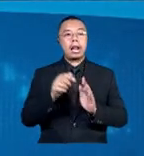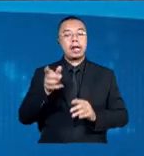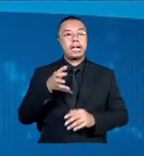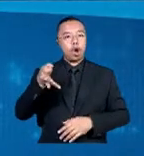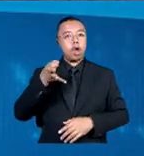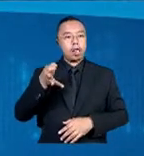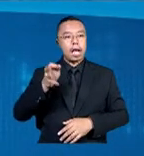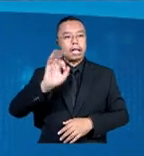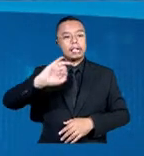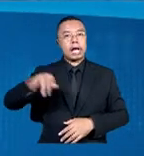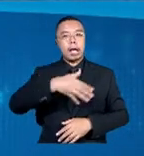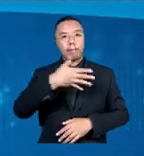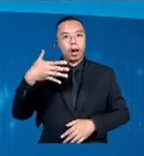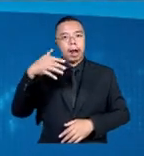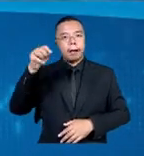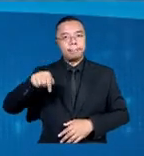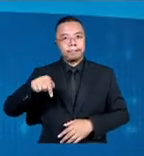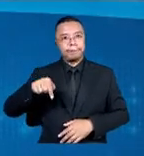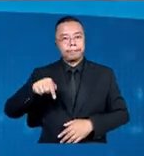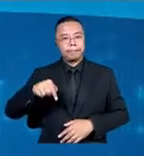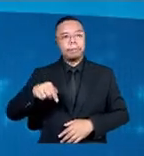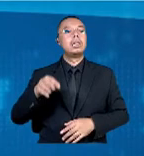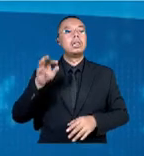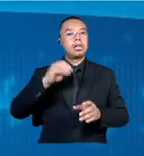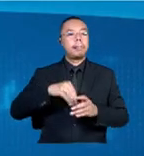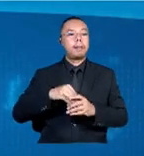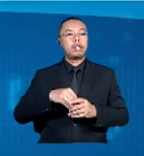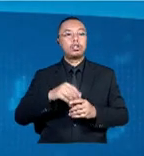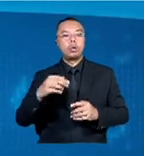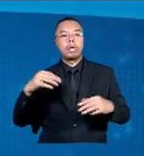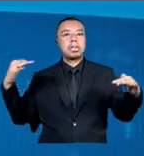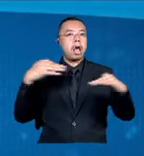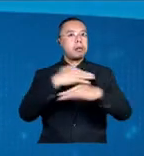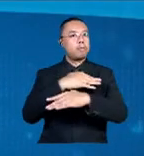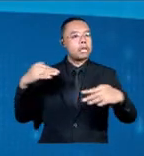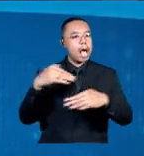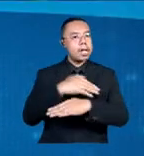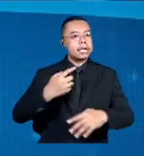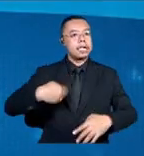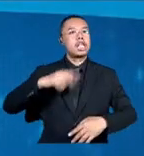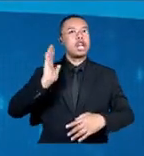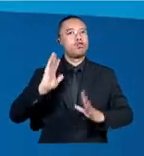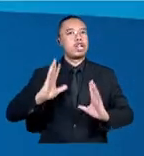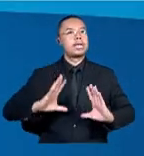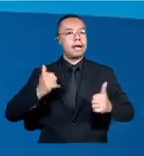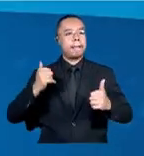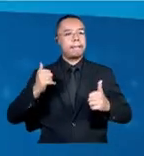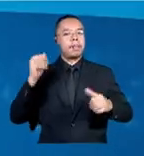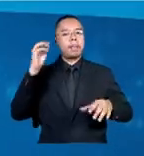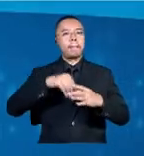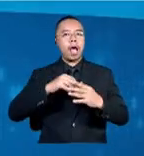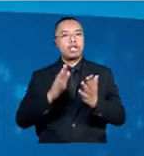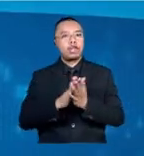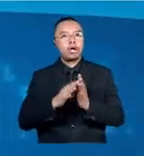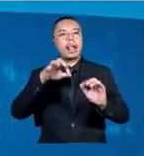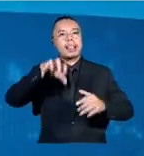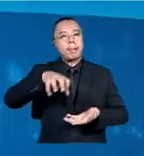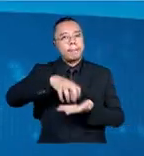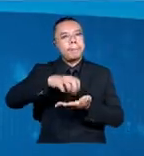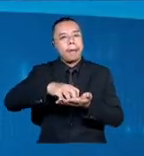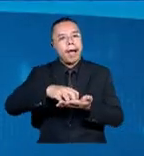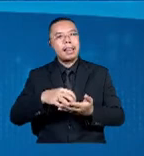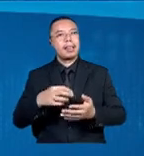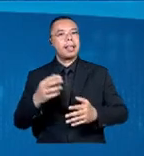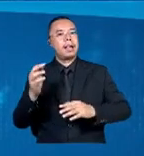Kota Jayapura. Dan juga transportasinya kami sudah siapkan, juga akomodasi,